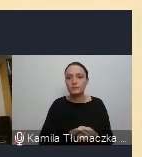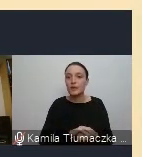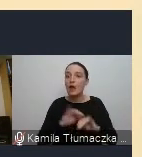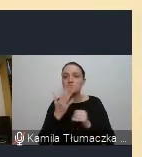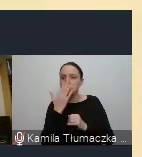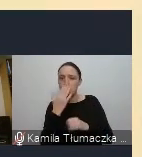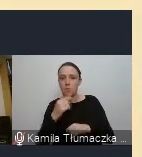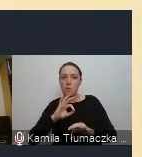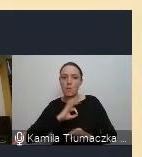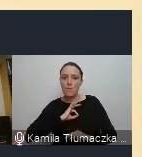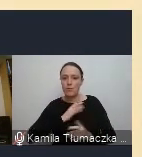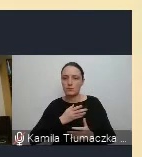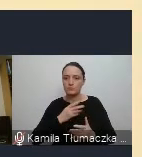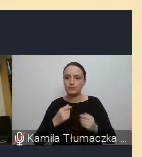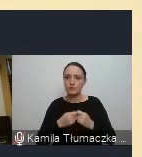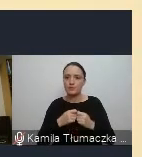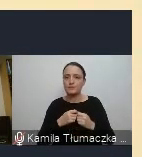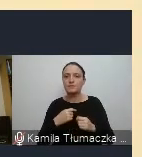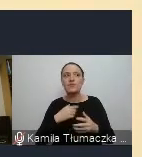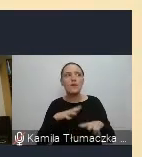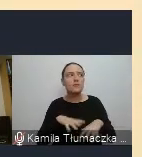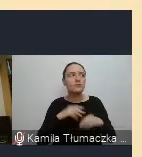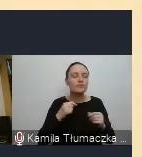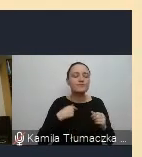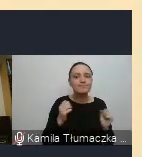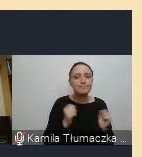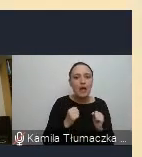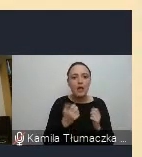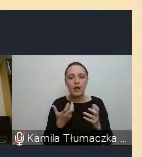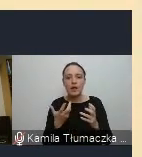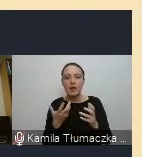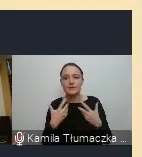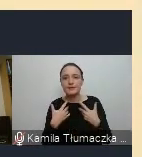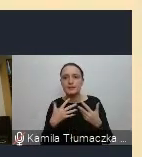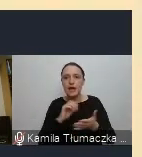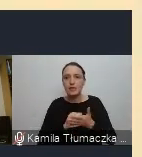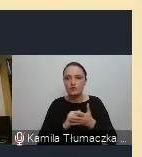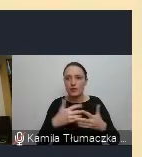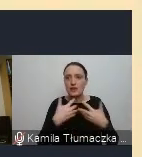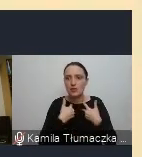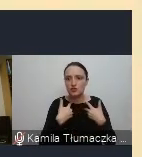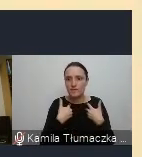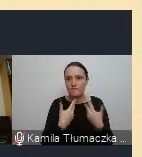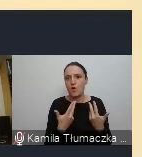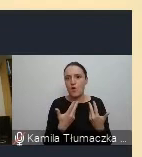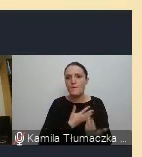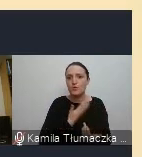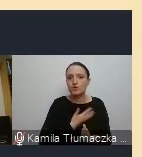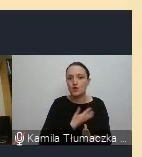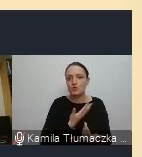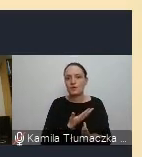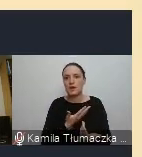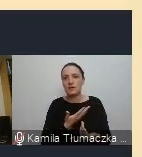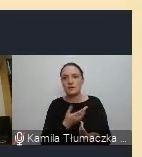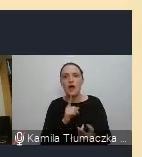wyglądało w moim przypadku? Na początku ja miałam bardzo dużą obawę przed prowadzeniem zajęć na żywo i ze względów emocjonalnych,